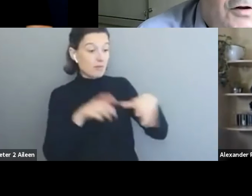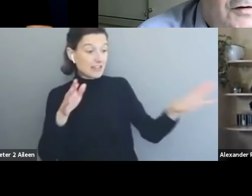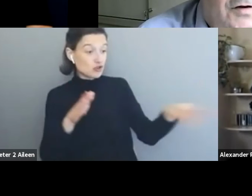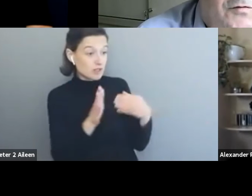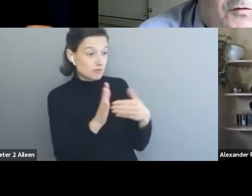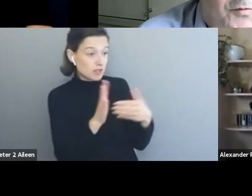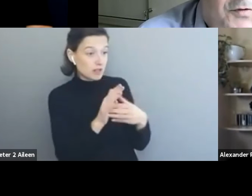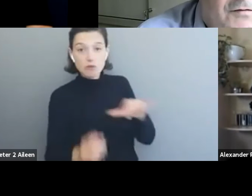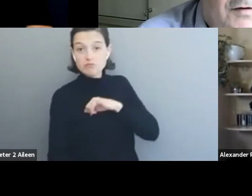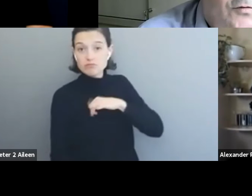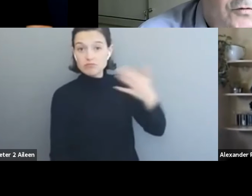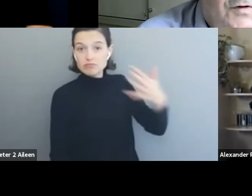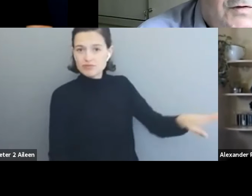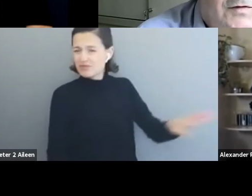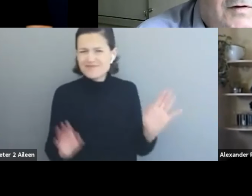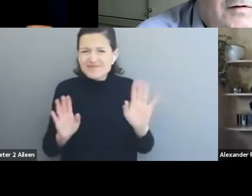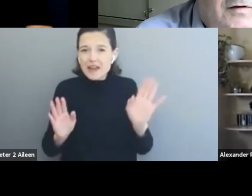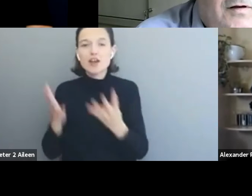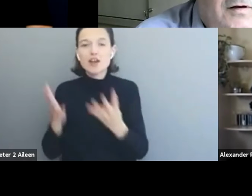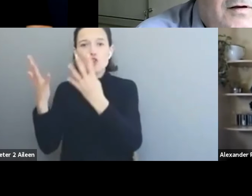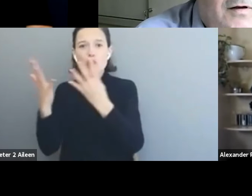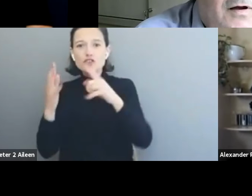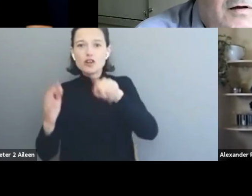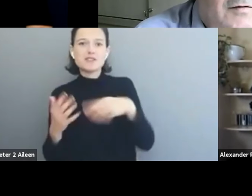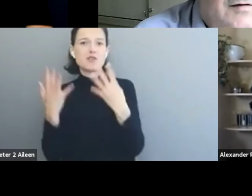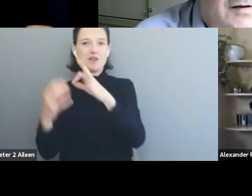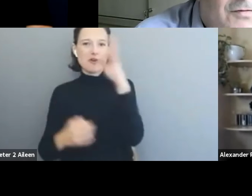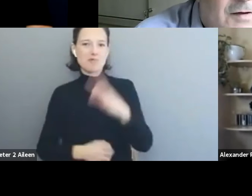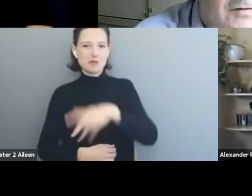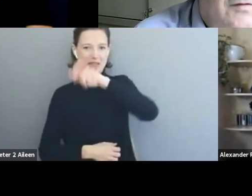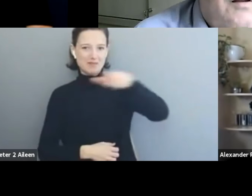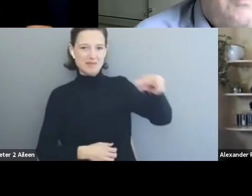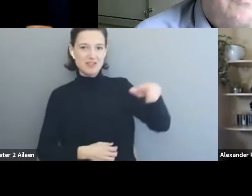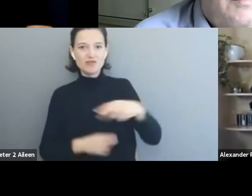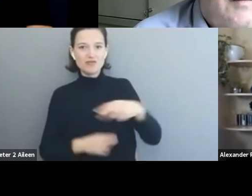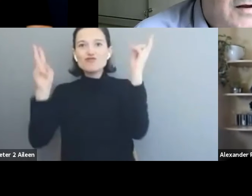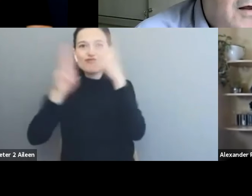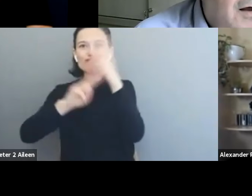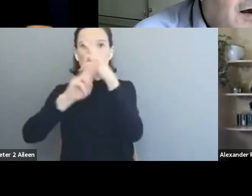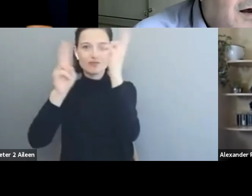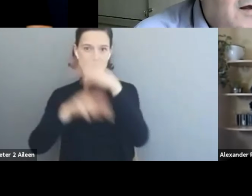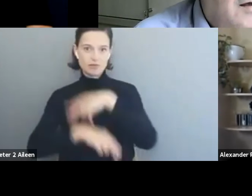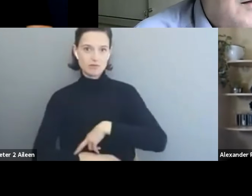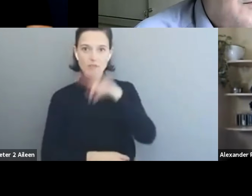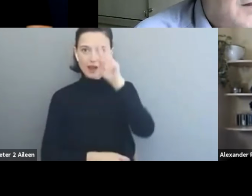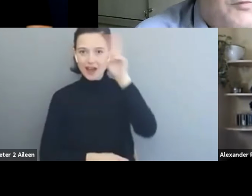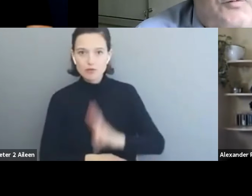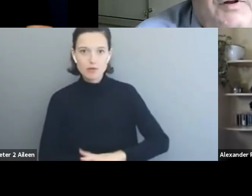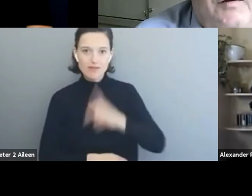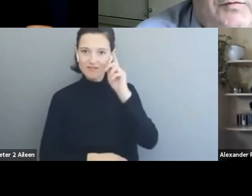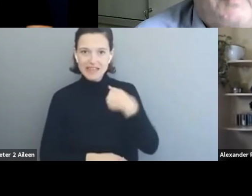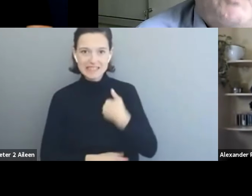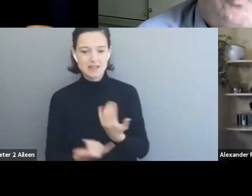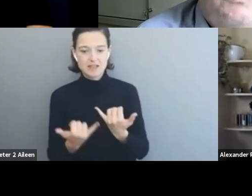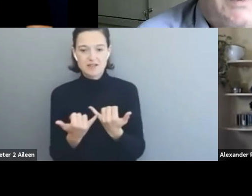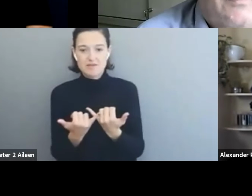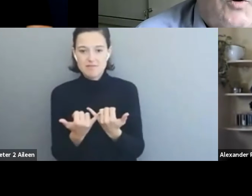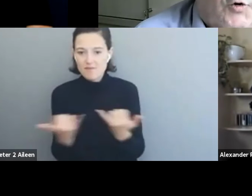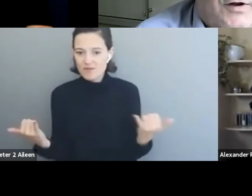zu 99,5%, weil sie unwissend sind. Weil sie nicht wissen, wie sie damit mit diesem